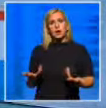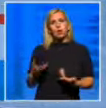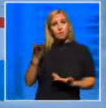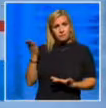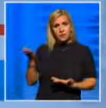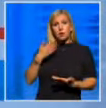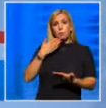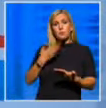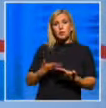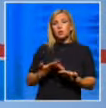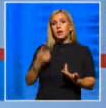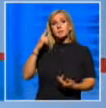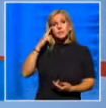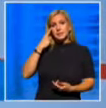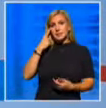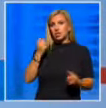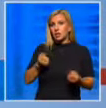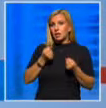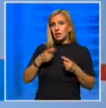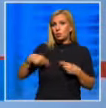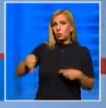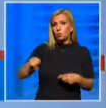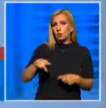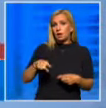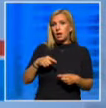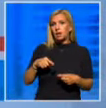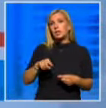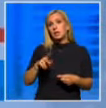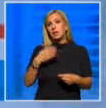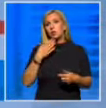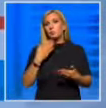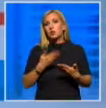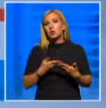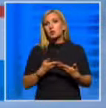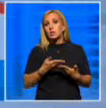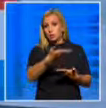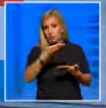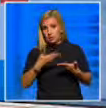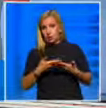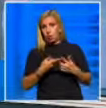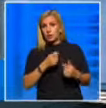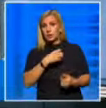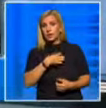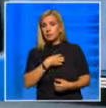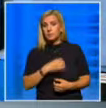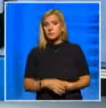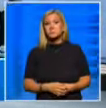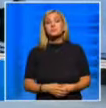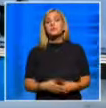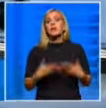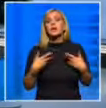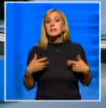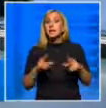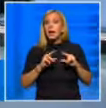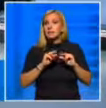го предложите, как смятате, че ще реагират останалите? Или ако ви го предложат от ГЕРБ? Ами трябва да видим кои са хората. Ние това, което казахме